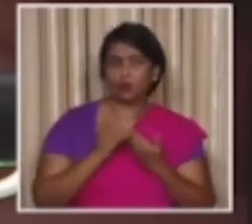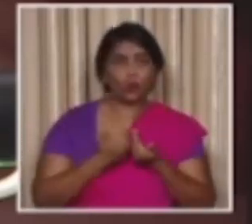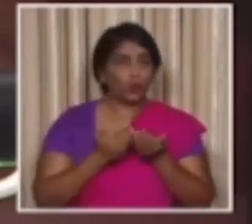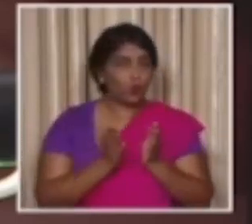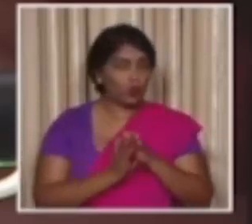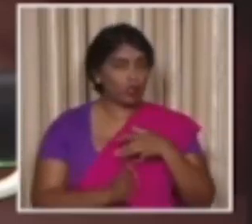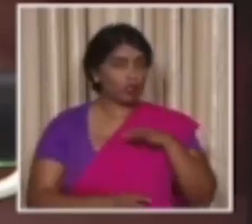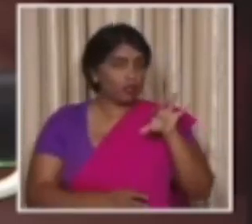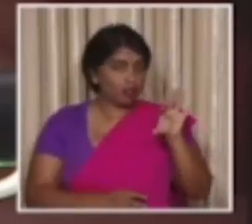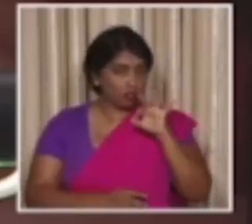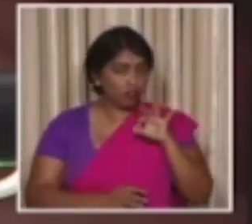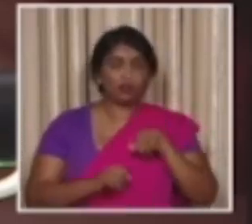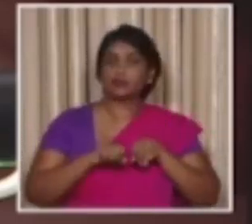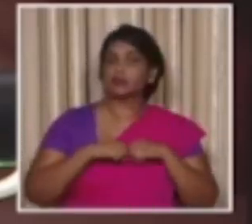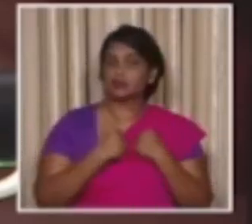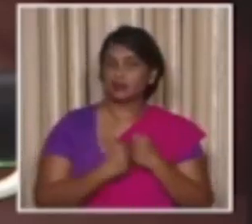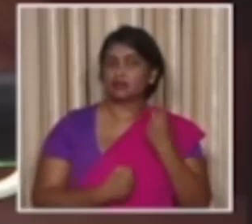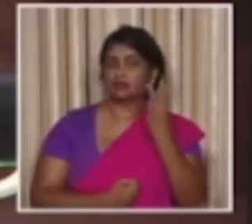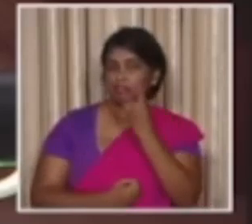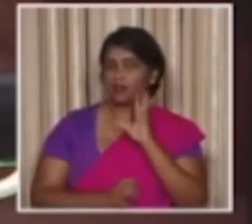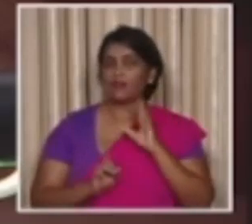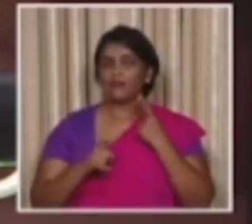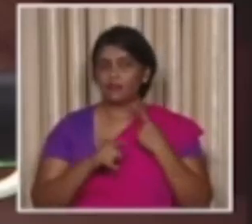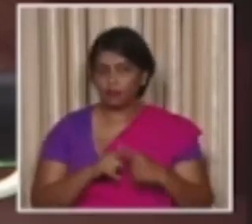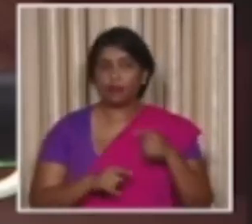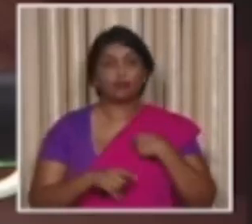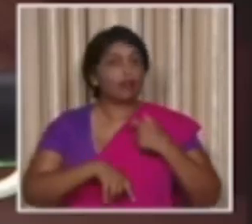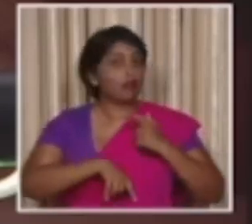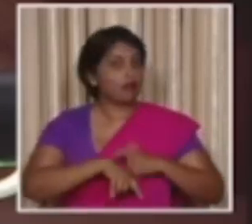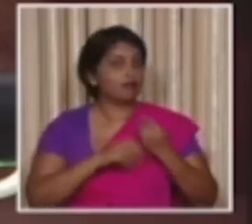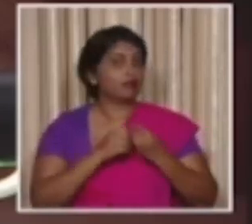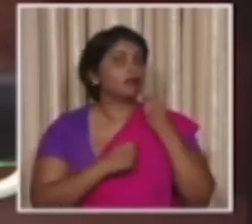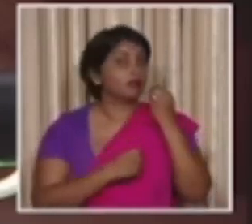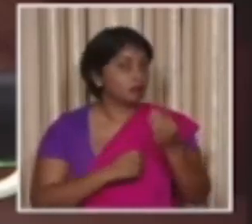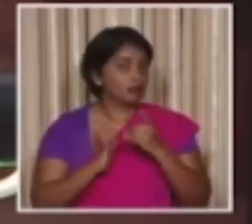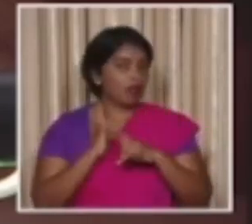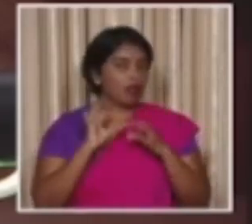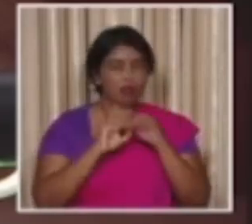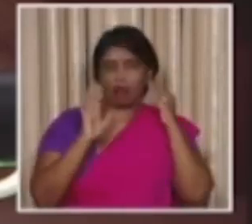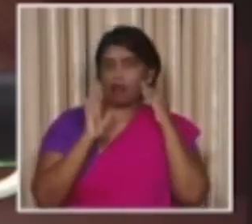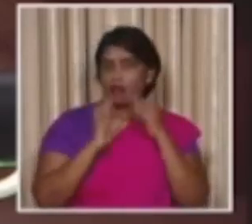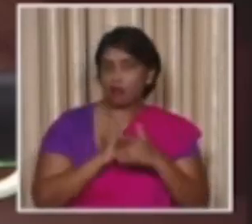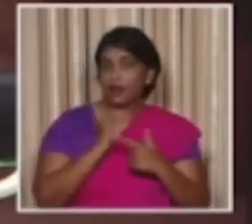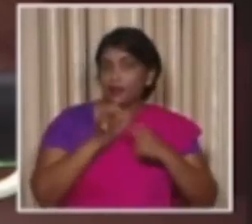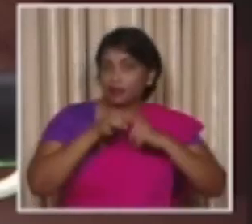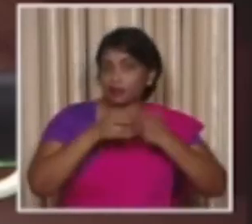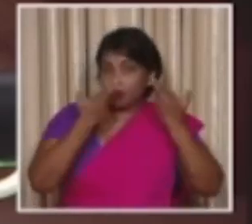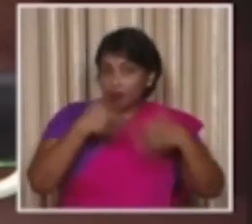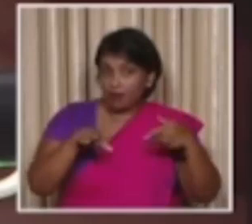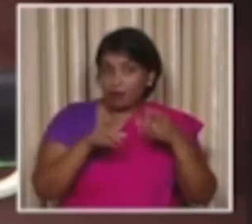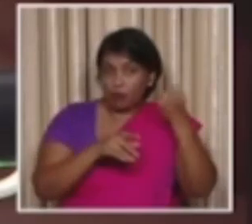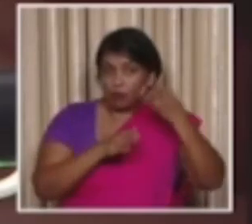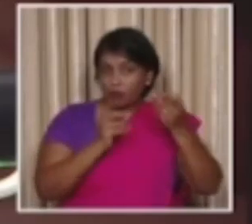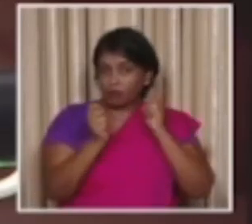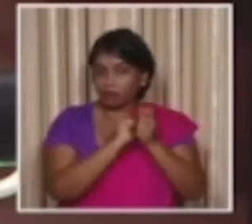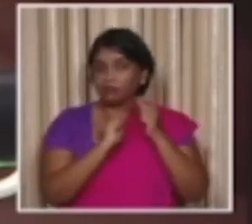विसिन तोरा गन्ना लद समागम कीपेकट पमनाक अवस्थाव लबादीमे अरमुनाक मेम टेंडरे अवसन किरीमे दिन